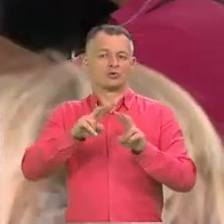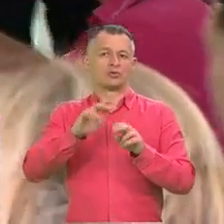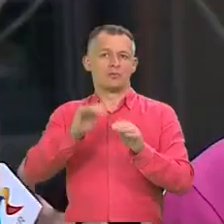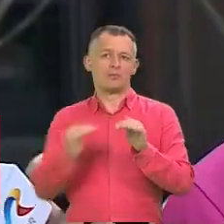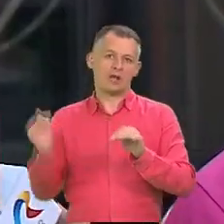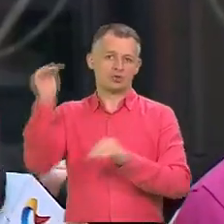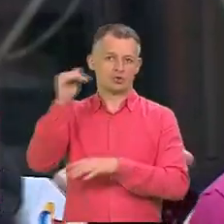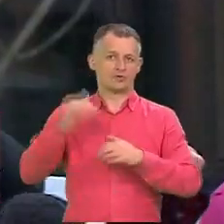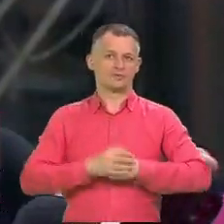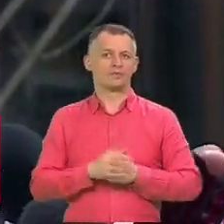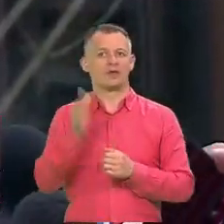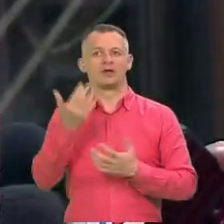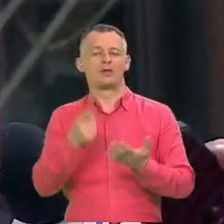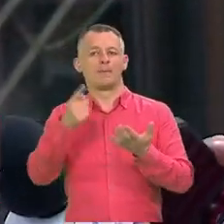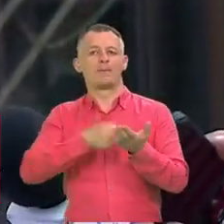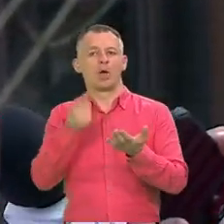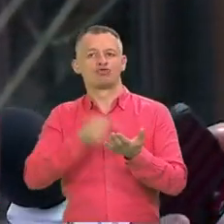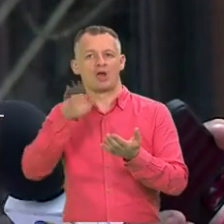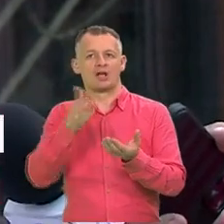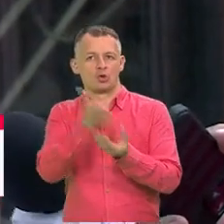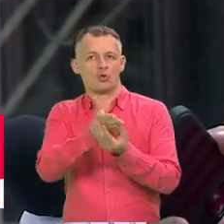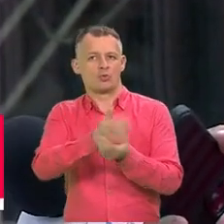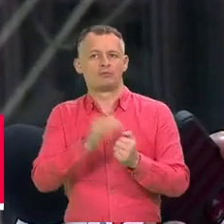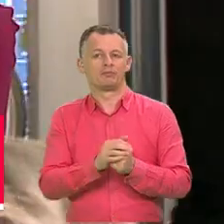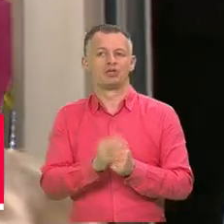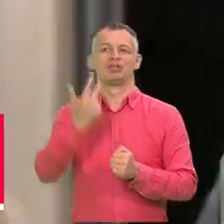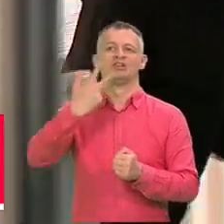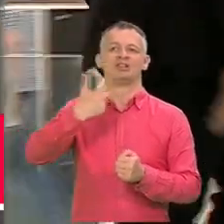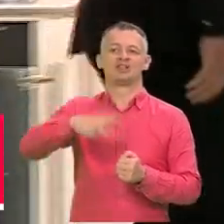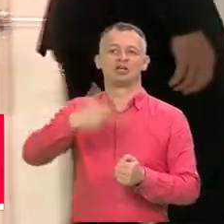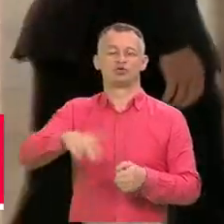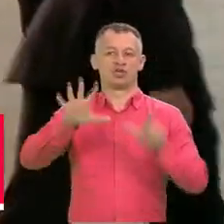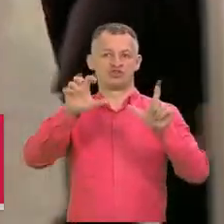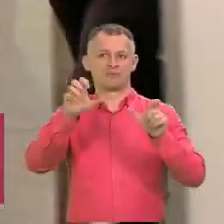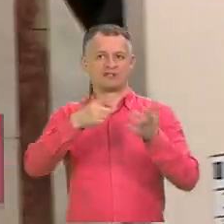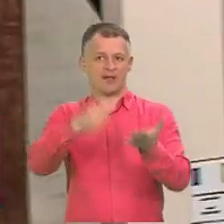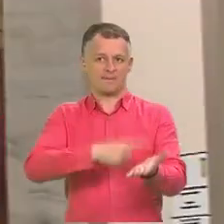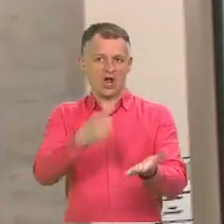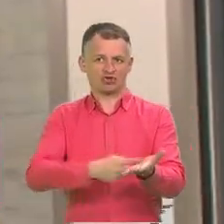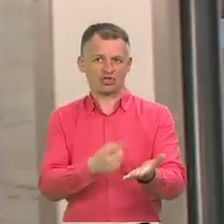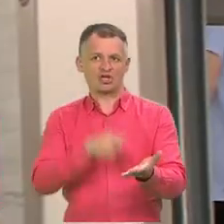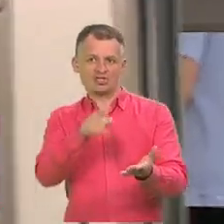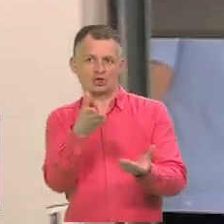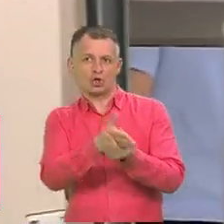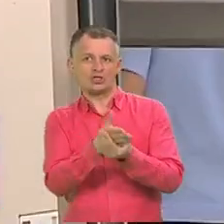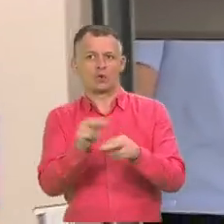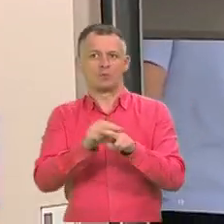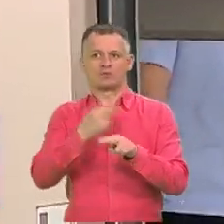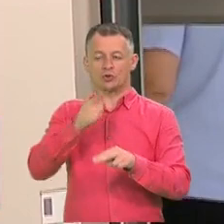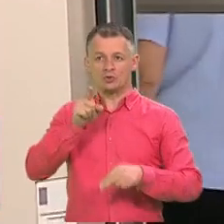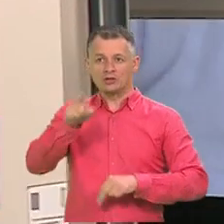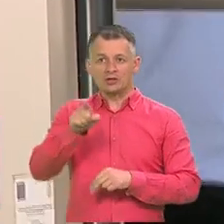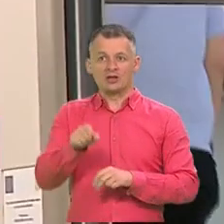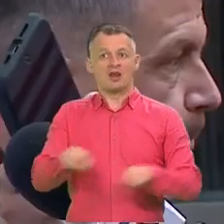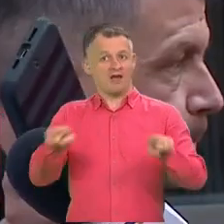rechizitoriul. Câte pagini are rechizitoriul? 370. Sunt 370 de pagini în acest dosar, așa cum spuneați, dar tot dumneavoastră